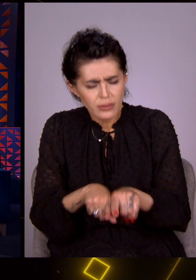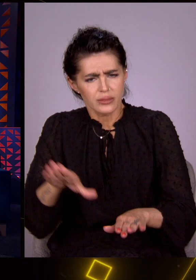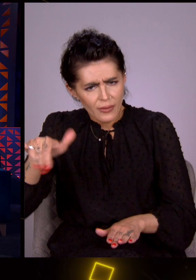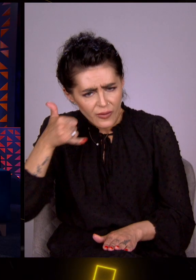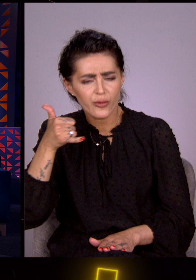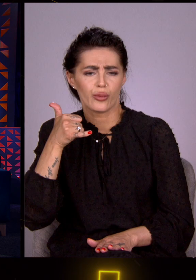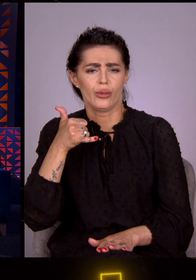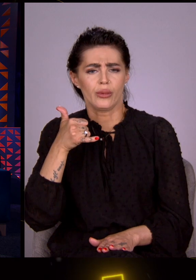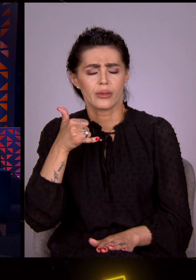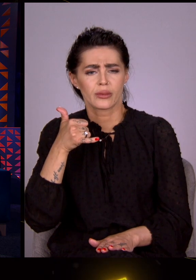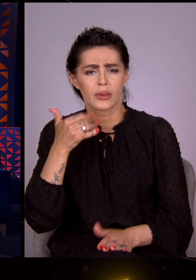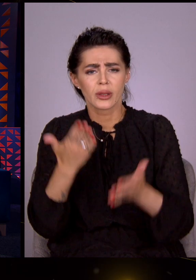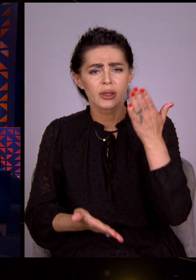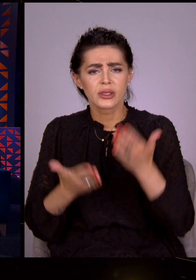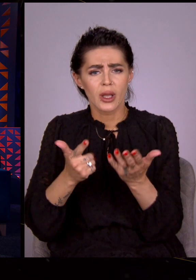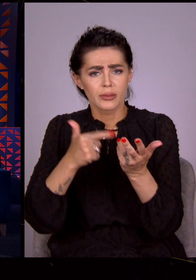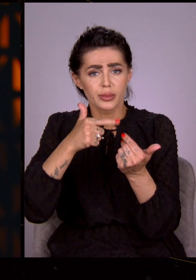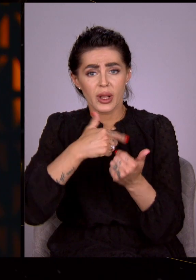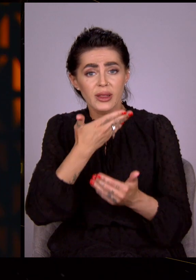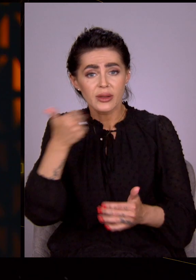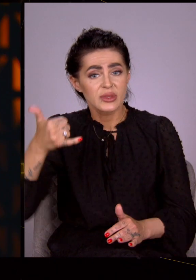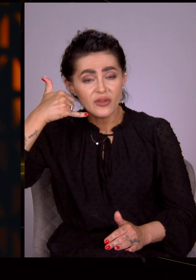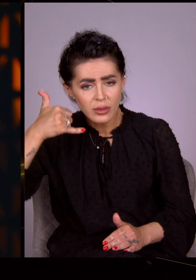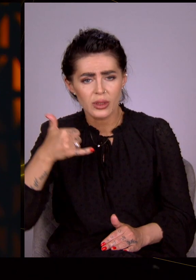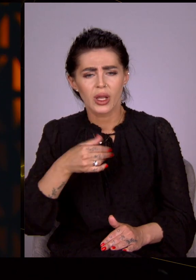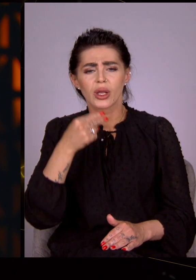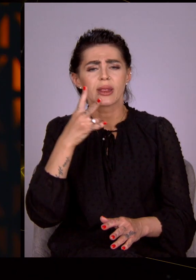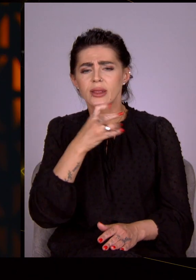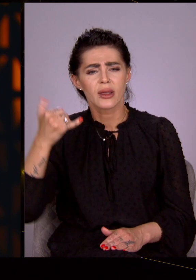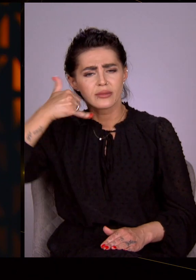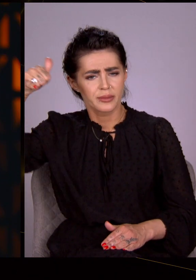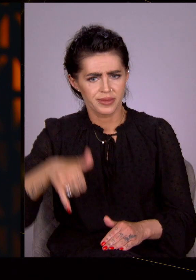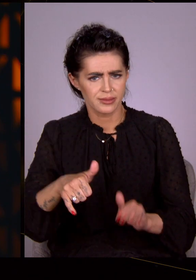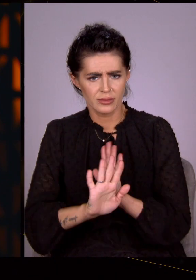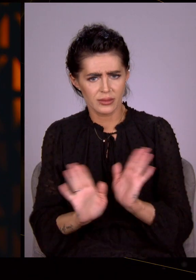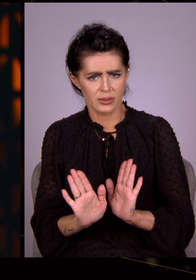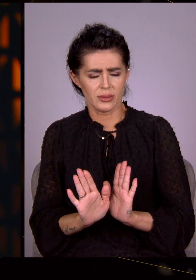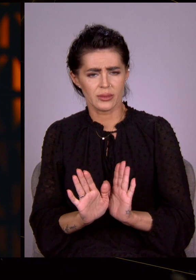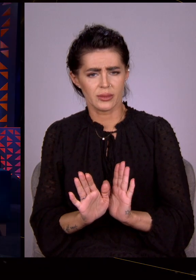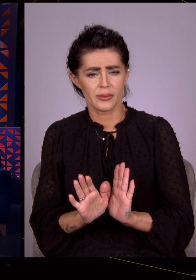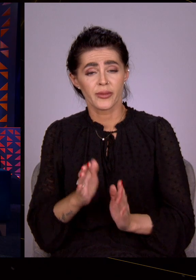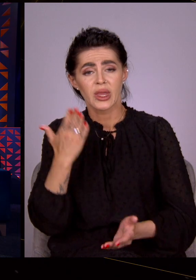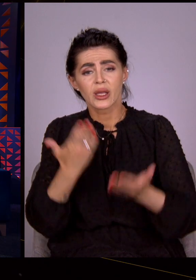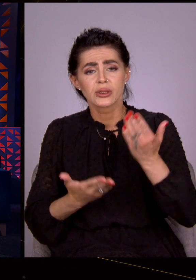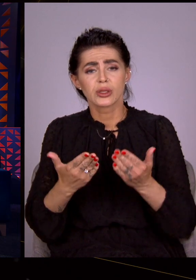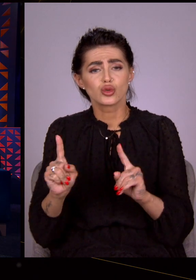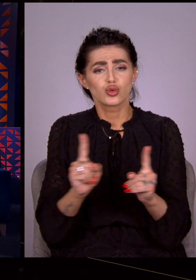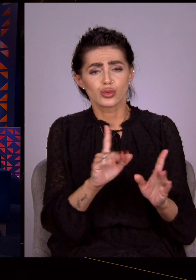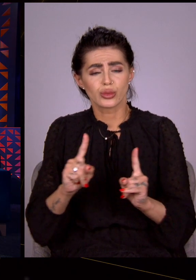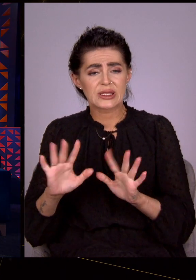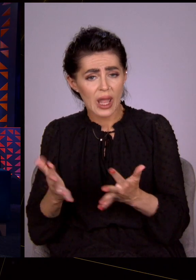тобто, якщо мене там нема декілька днів на зв'язку, не обривай телефони. Ну, тобто, ну, якщо щось станеться,